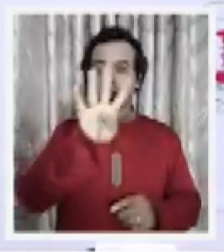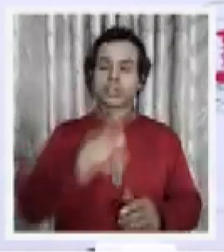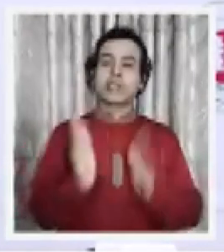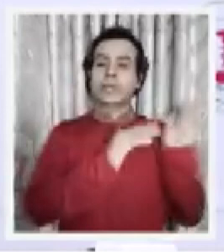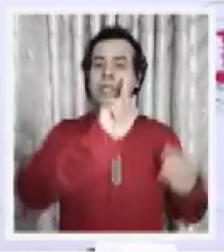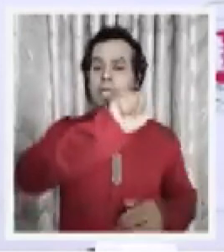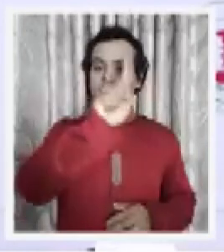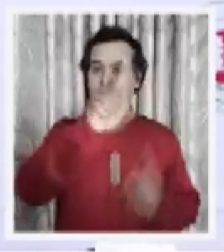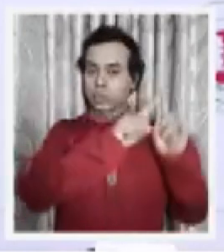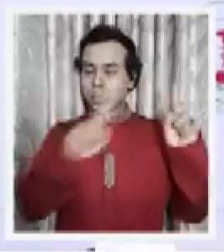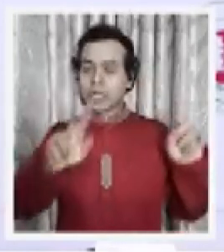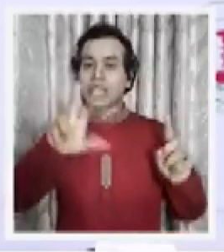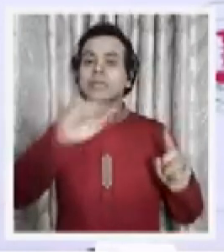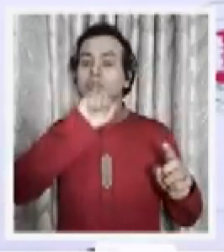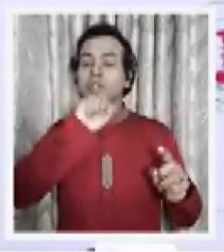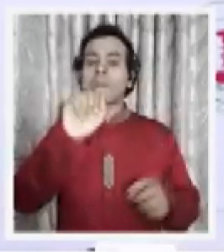61 থেকে 70 বছরের 14 জন,